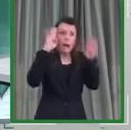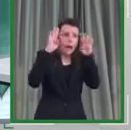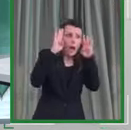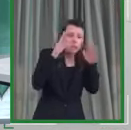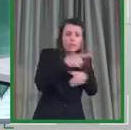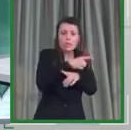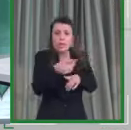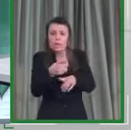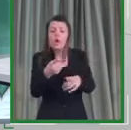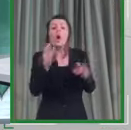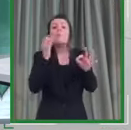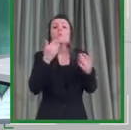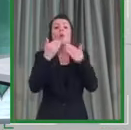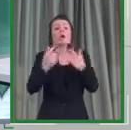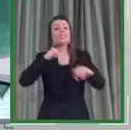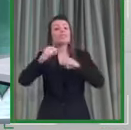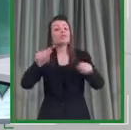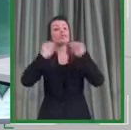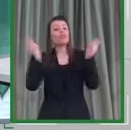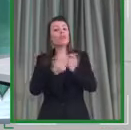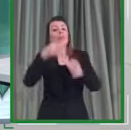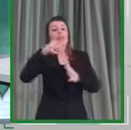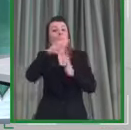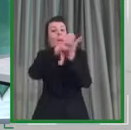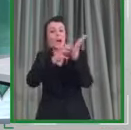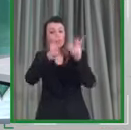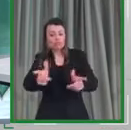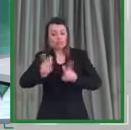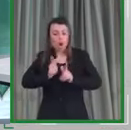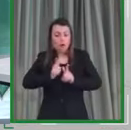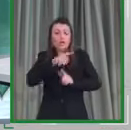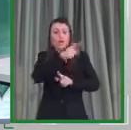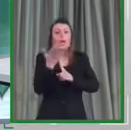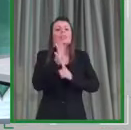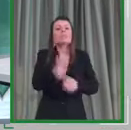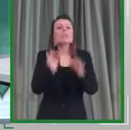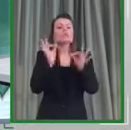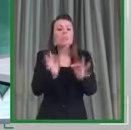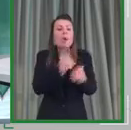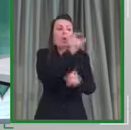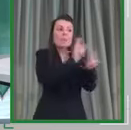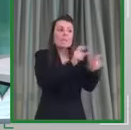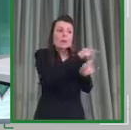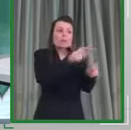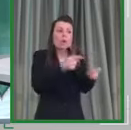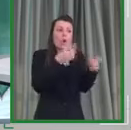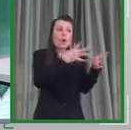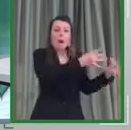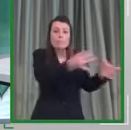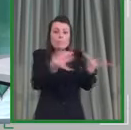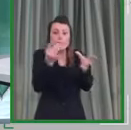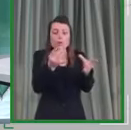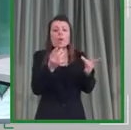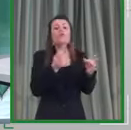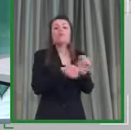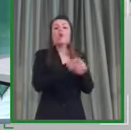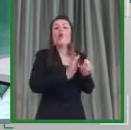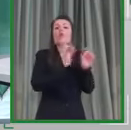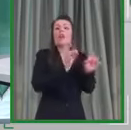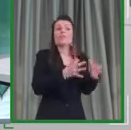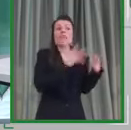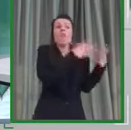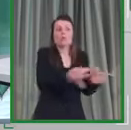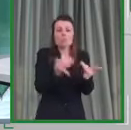alla direzione generale dal fatto che il numero di pazienti cody positive è un numero estremamente basso in una in